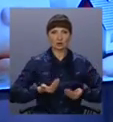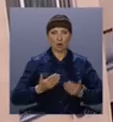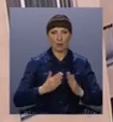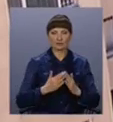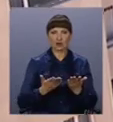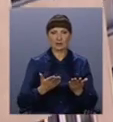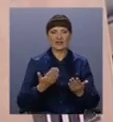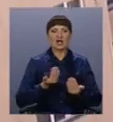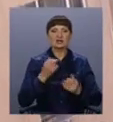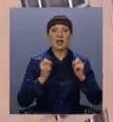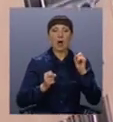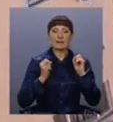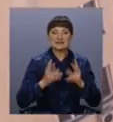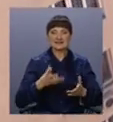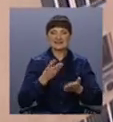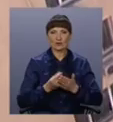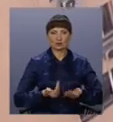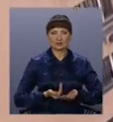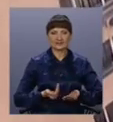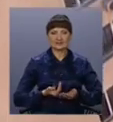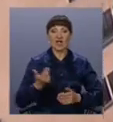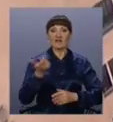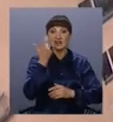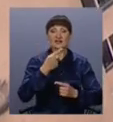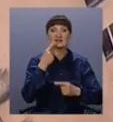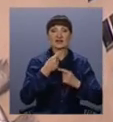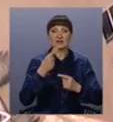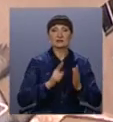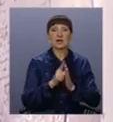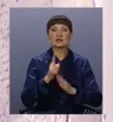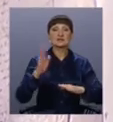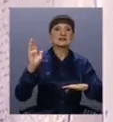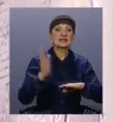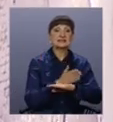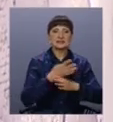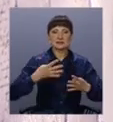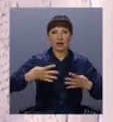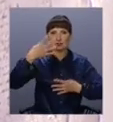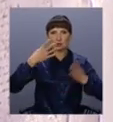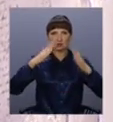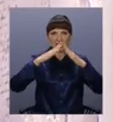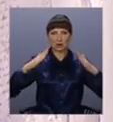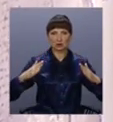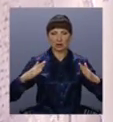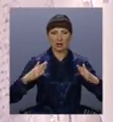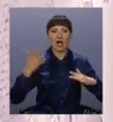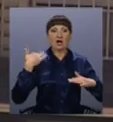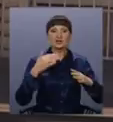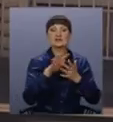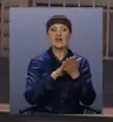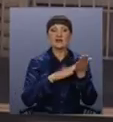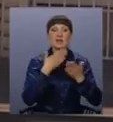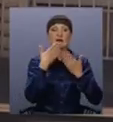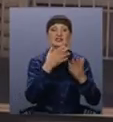жители опасаются за свою безопасность владелец по их словам начал сносить несущие конструкции крыши ранее заявлением они